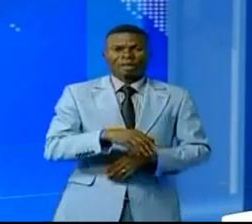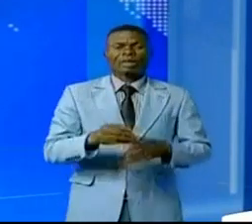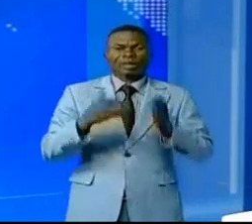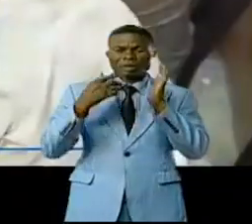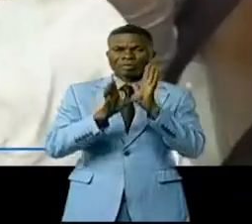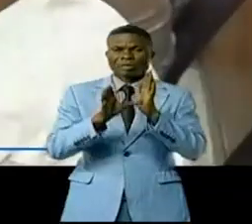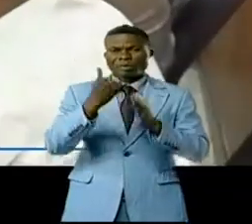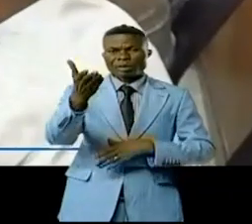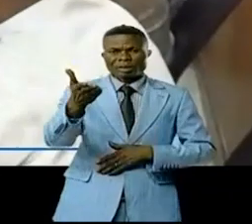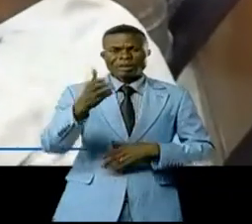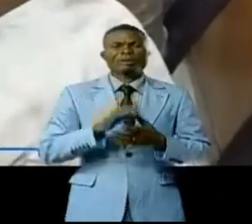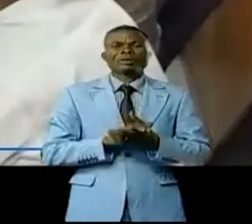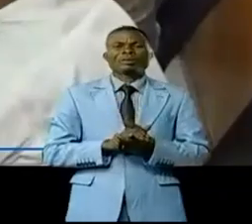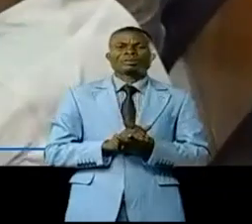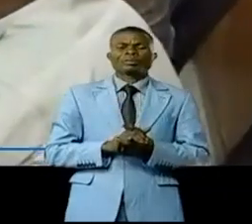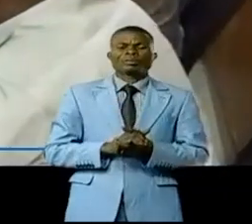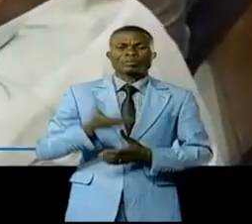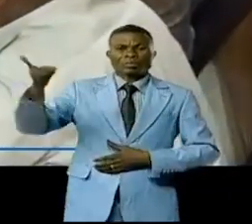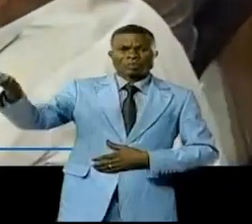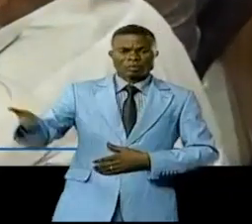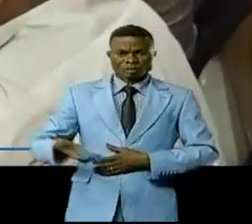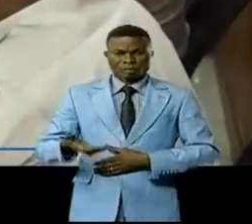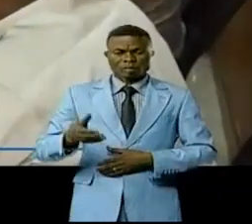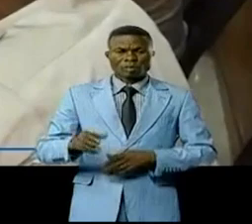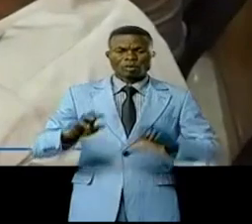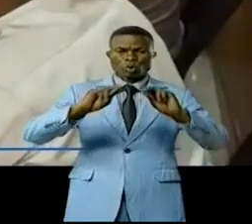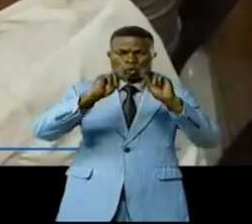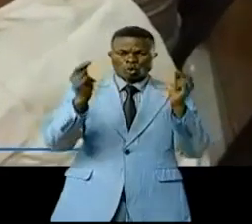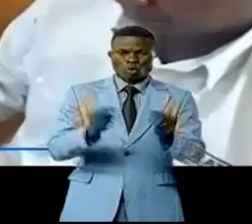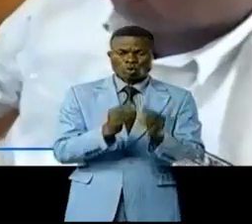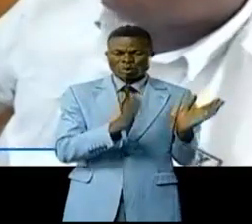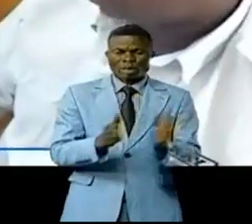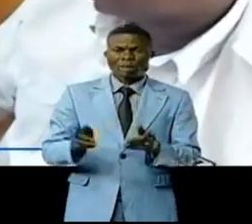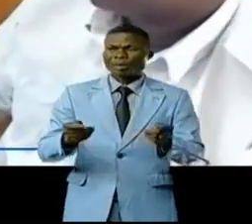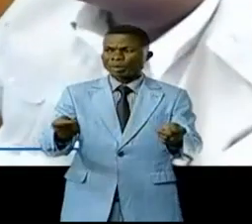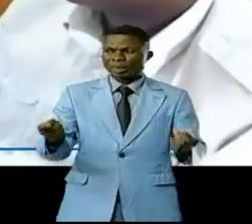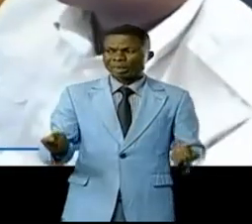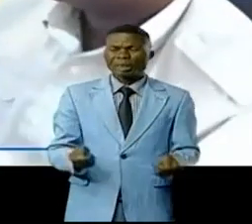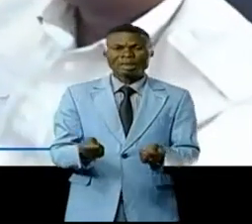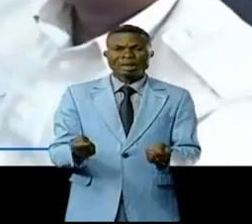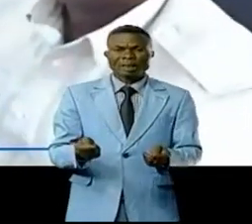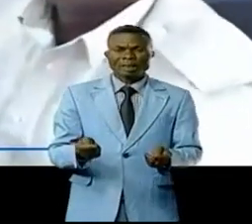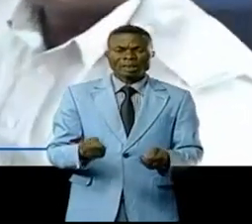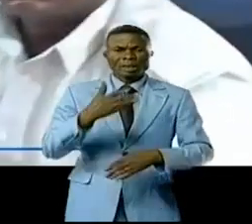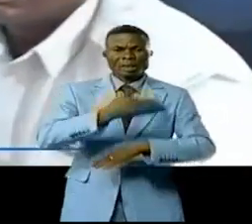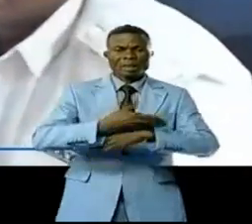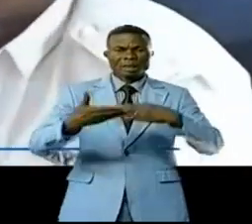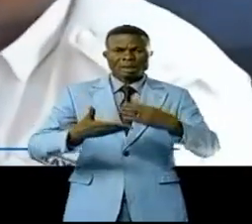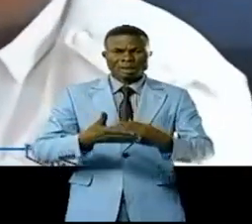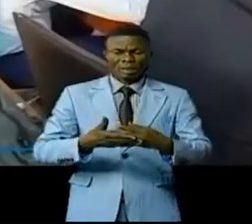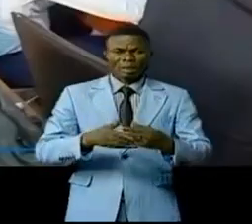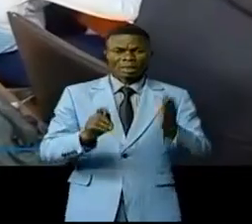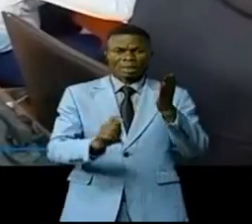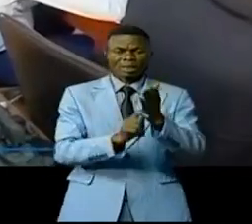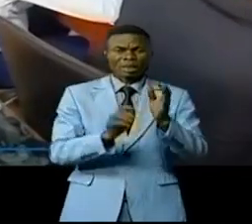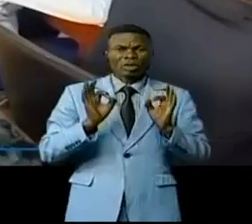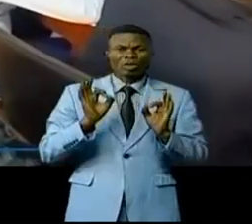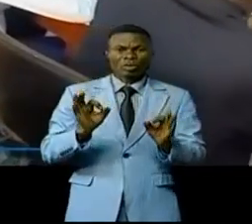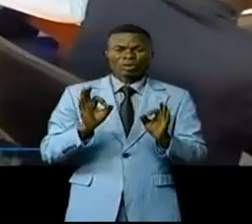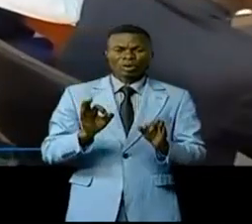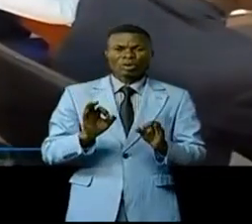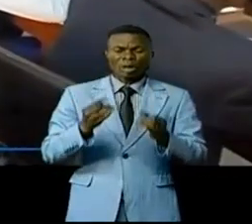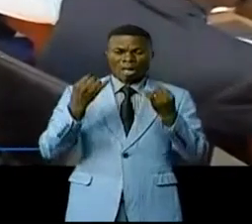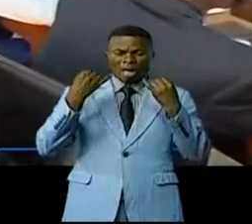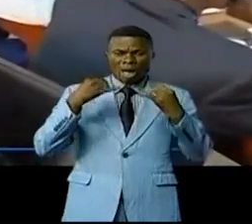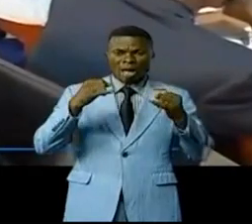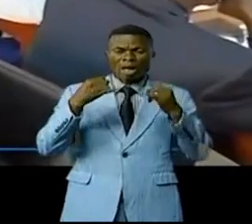pour le reportage. Invité à la commission de l'aménagement du territoire infrastructure et nouvelles technologies de